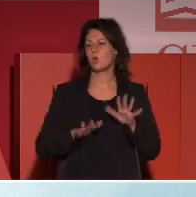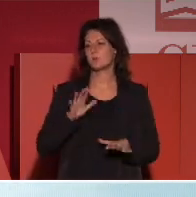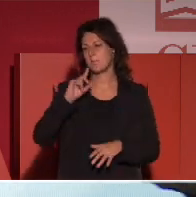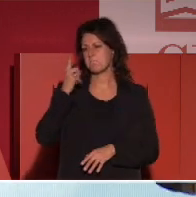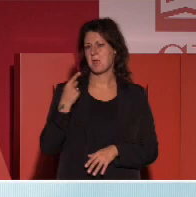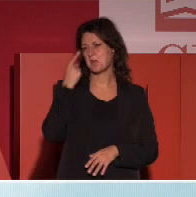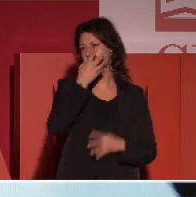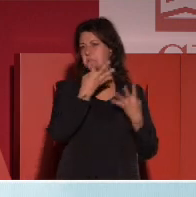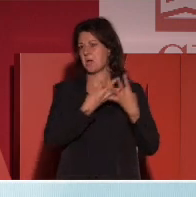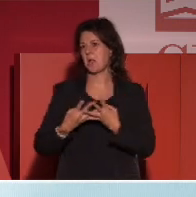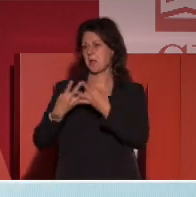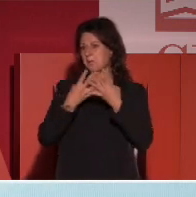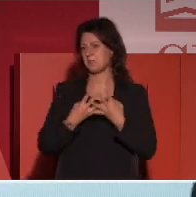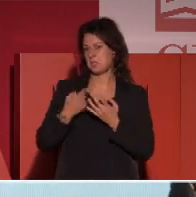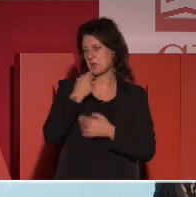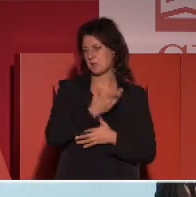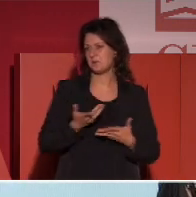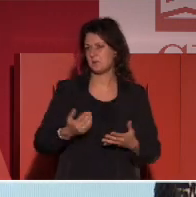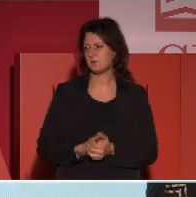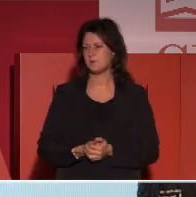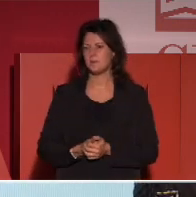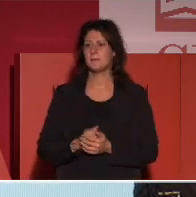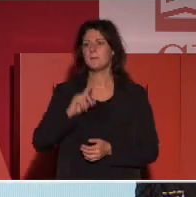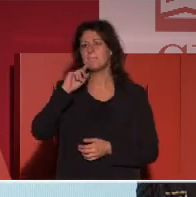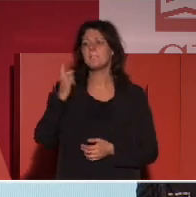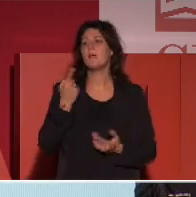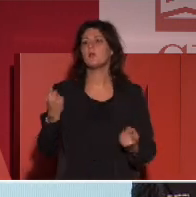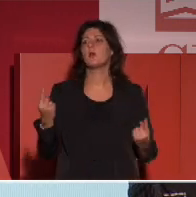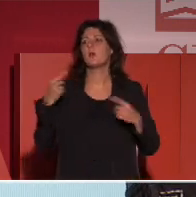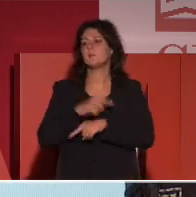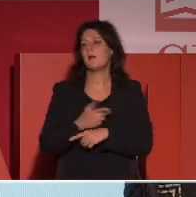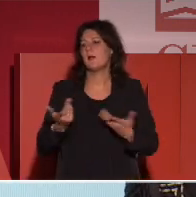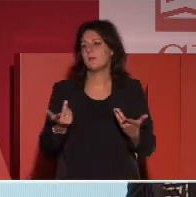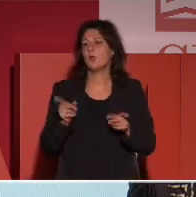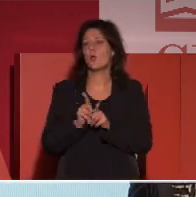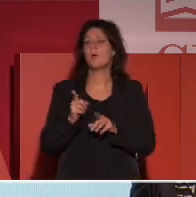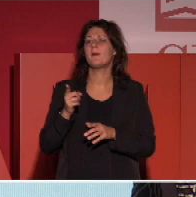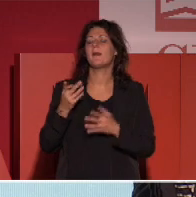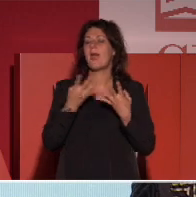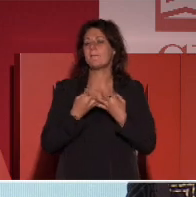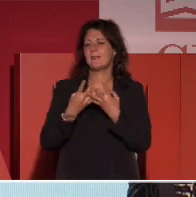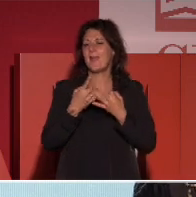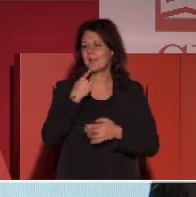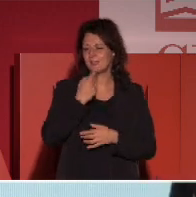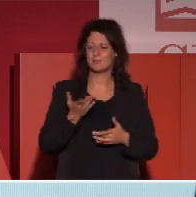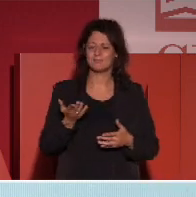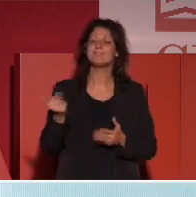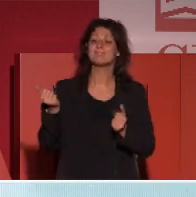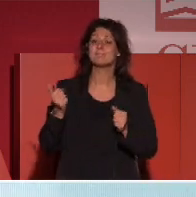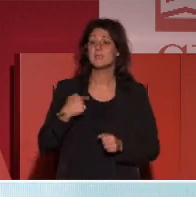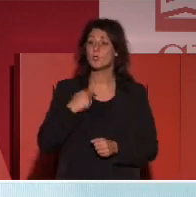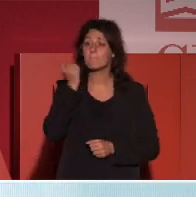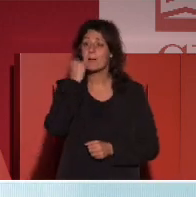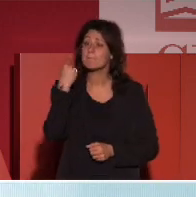presentarsi proprio di agli salve io sono tua madre mi pare corretto doveroso informarti subito che secondo una scuola di pensiero